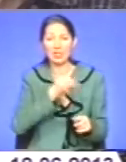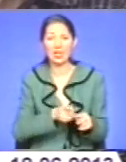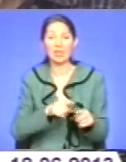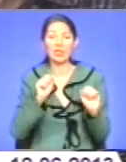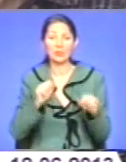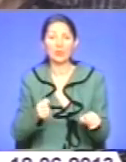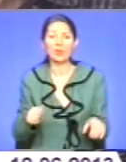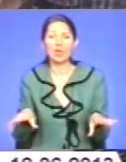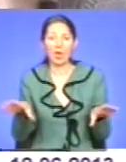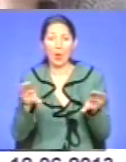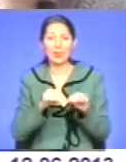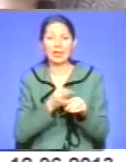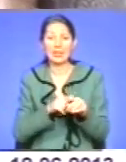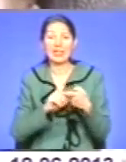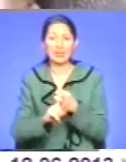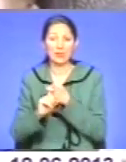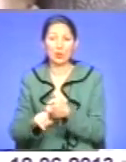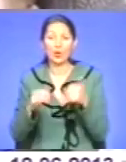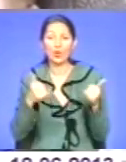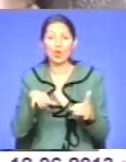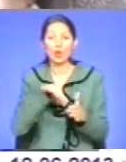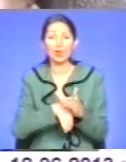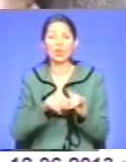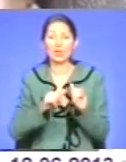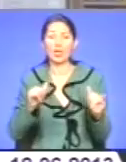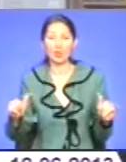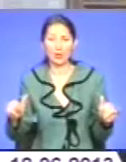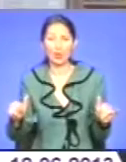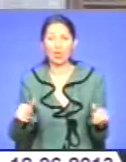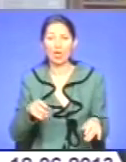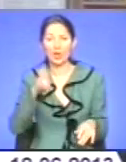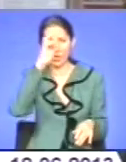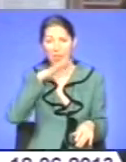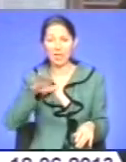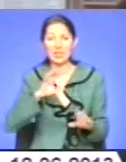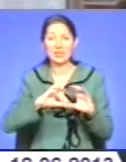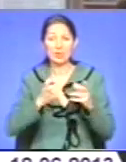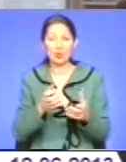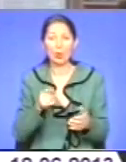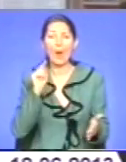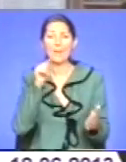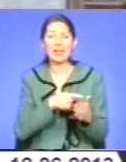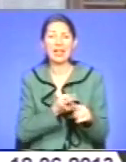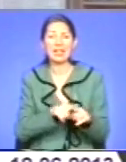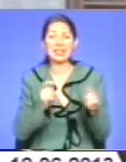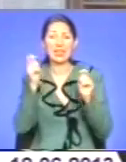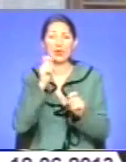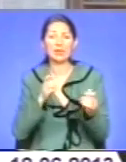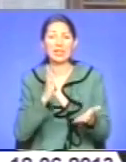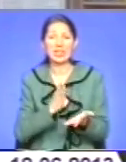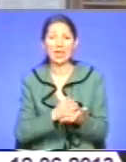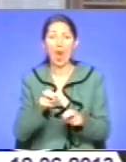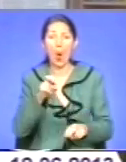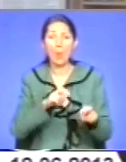взаємозв'язку, нині входять до найрозвиненіших держав світу. Мета цієї конференції, звичайно, є